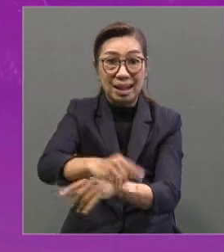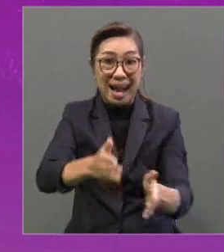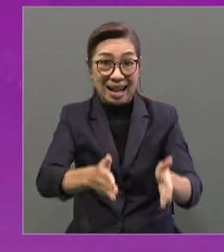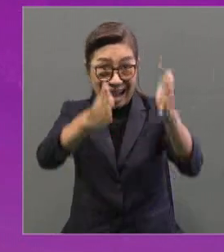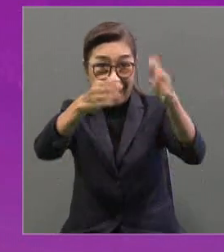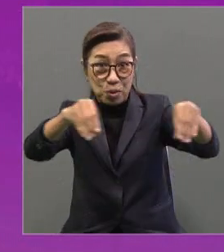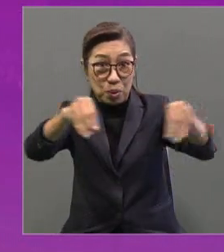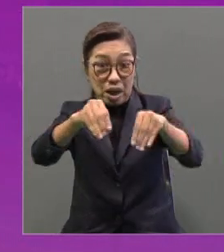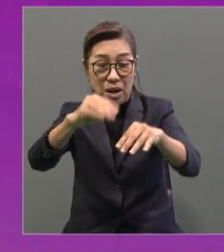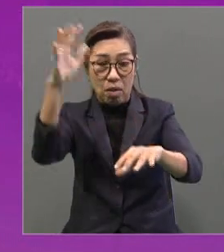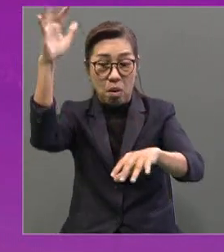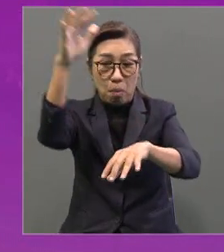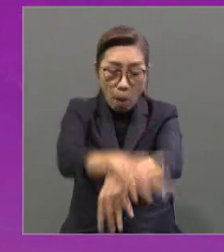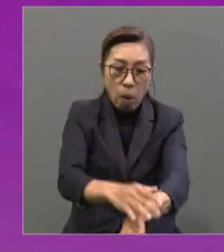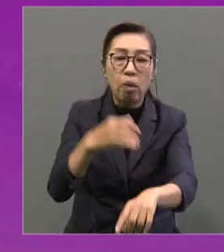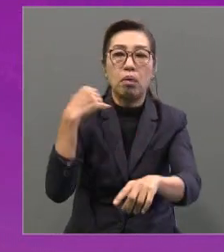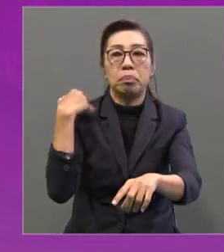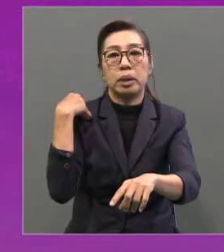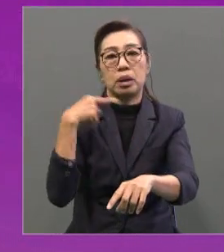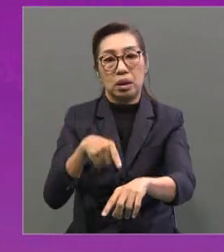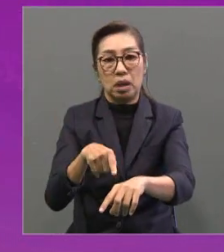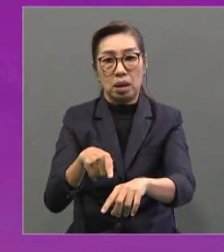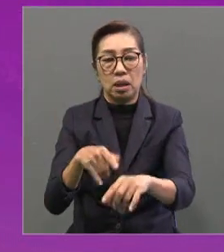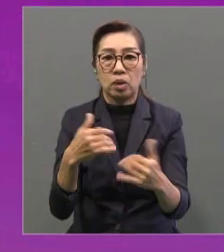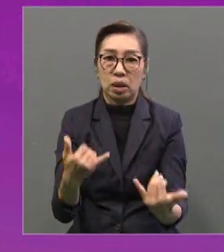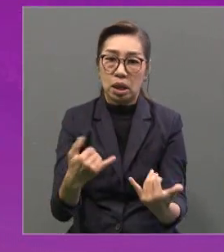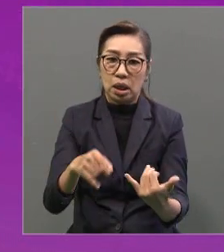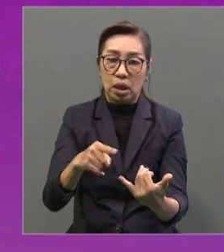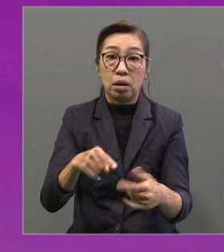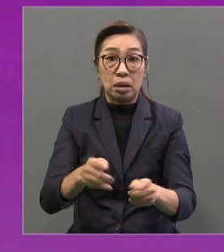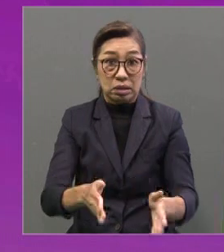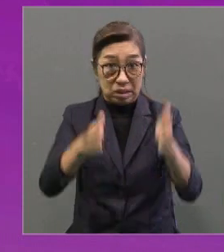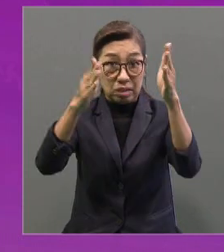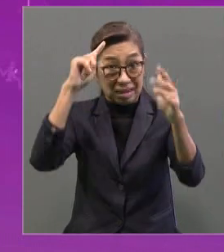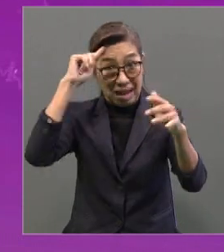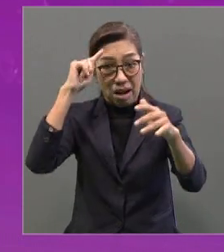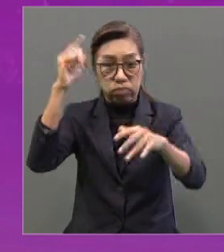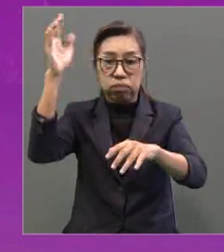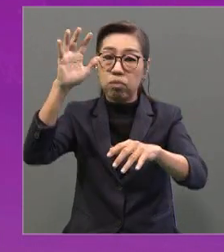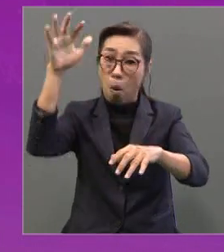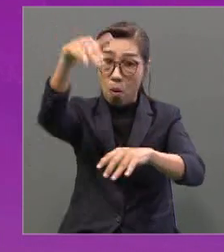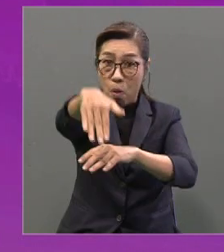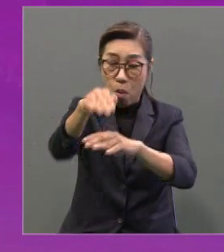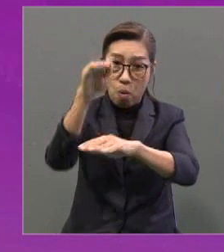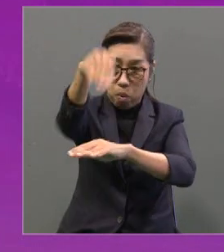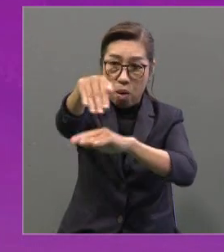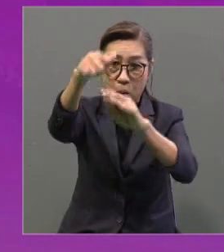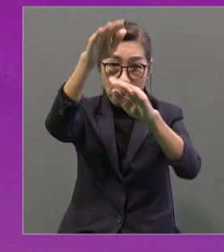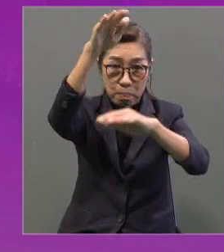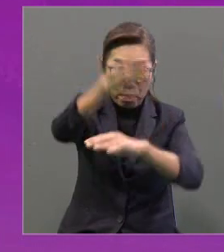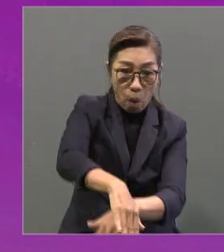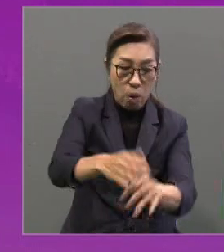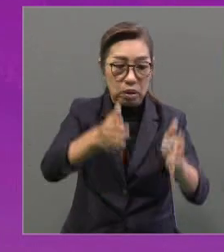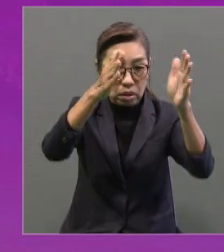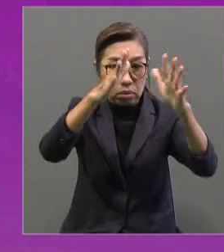ณิชย์ที่อยู่บริเวณรอบๆเส้นทางในการสร้างที่มันถล่มลงมาเนี่ยอาคารเนี่ยใช้ไม่ได้น ะ ไฟฟ้าโดนตัดเสียห